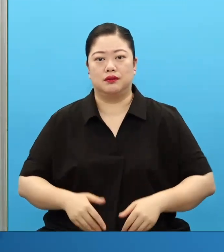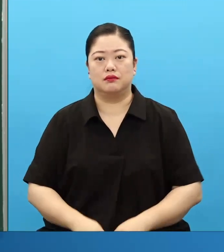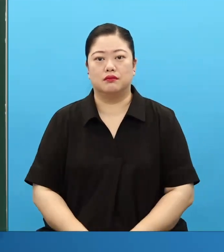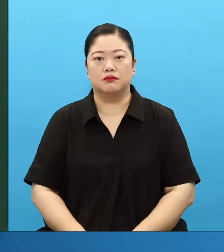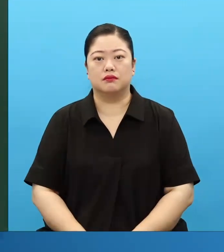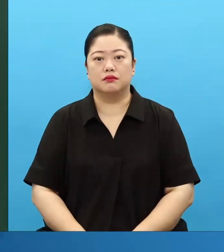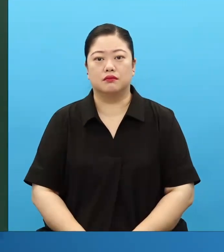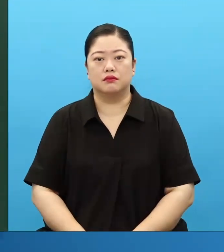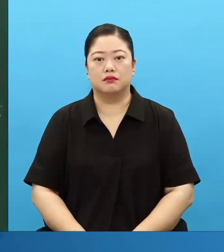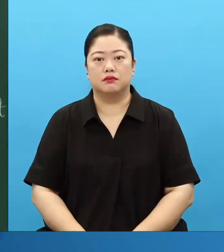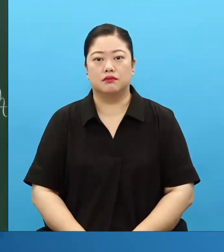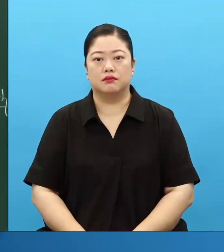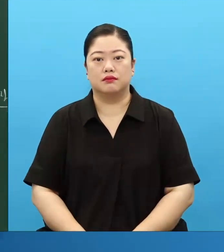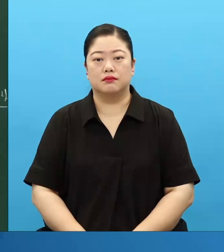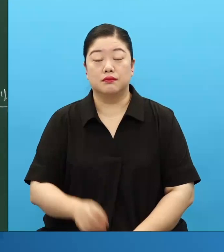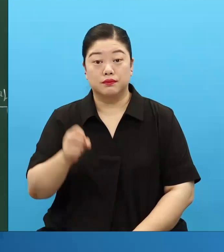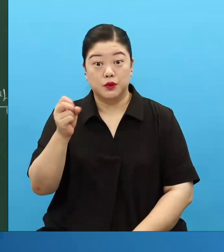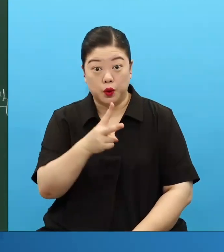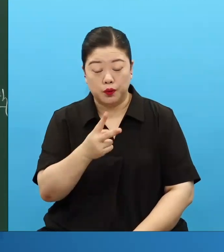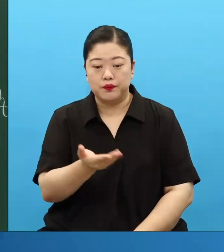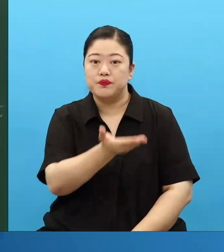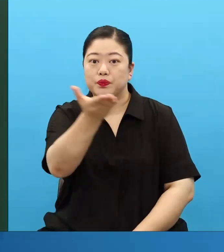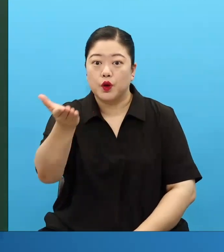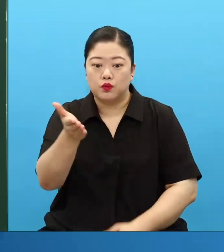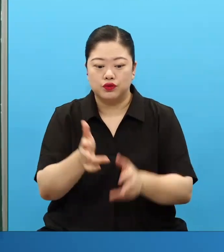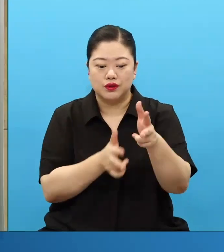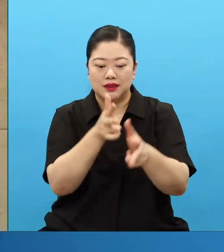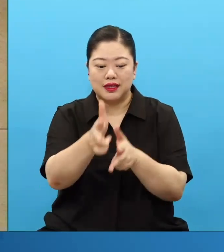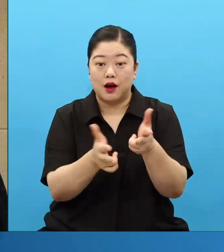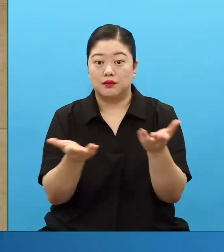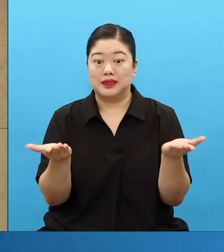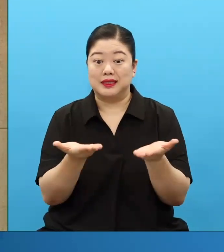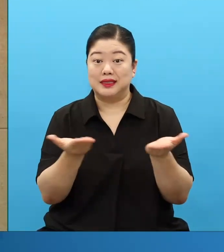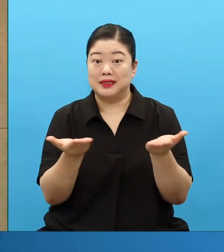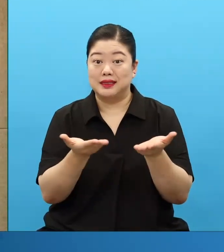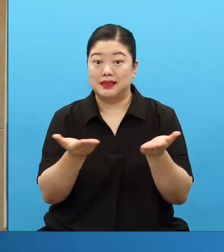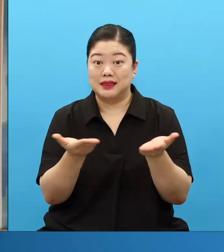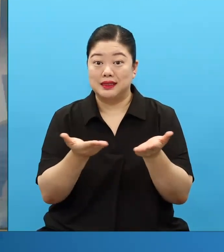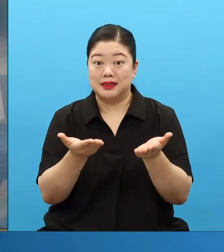that is God's will. 이번 주간에도 소식 들어보니까